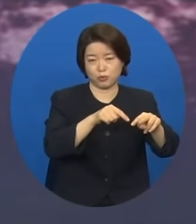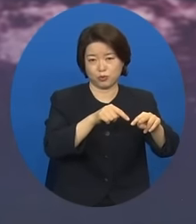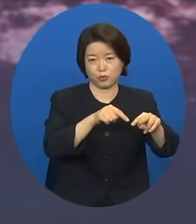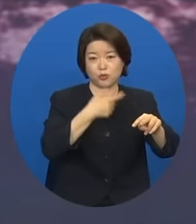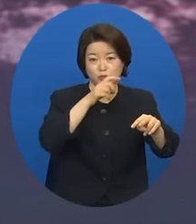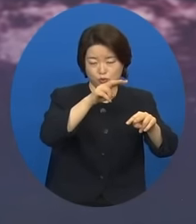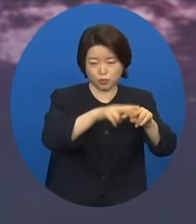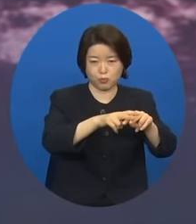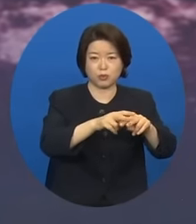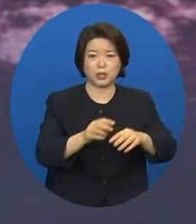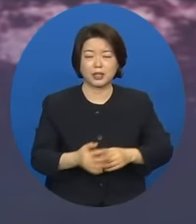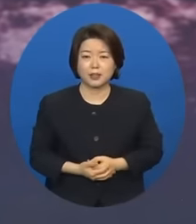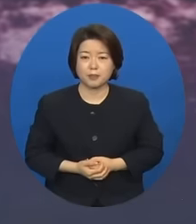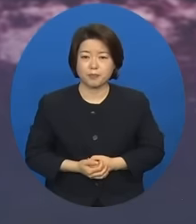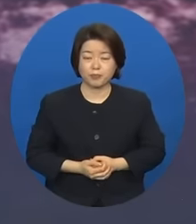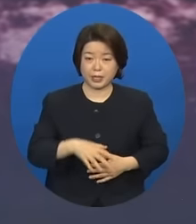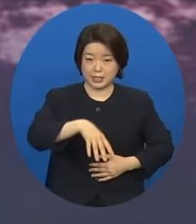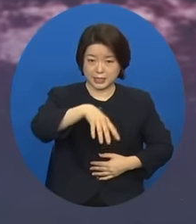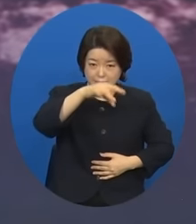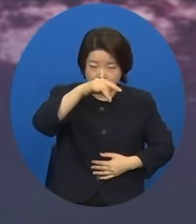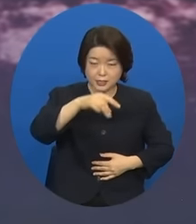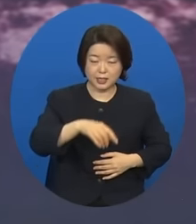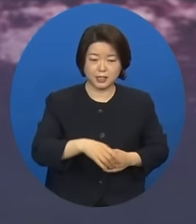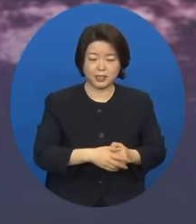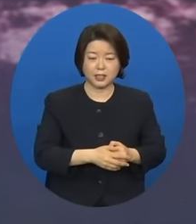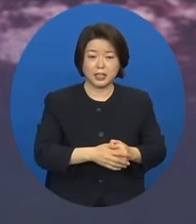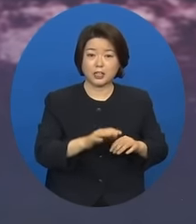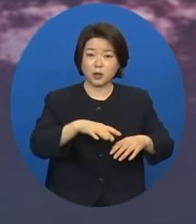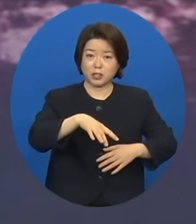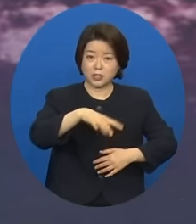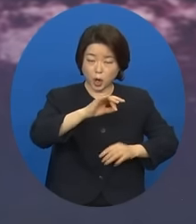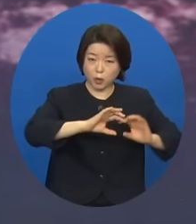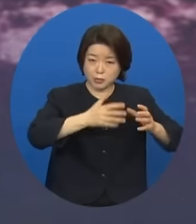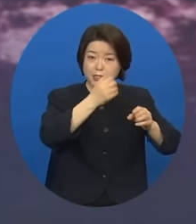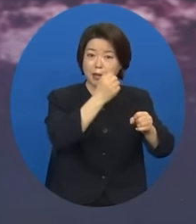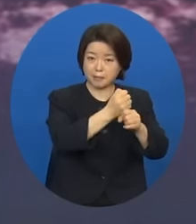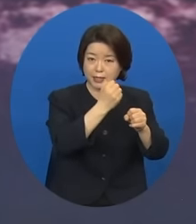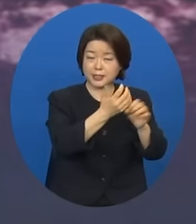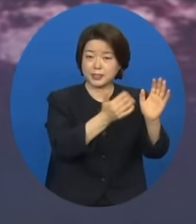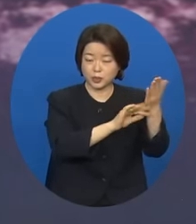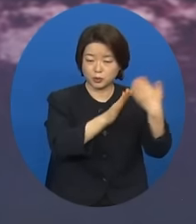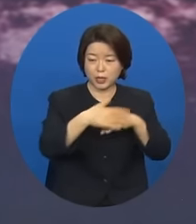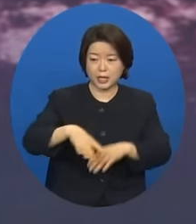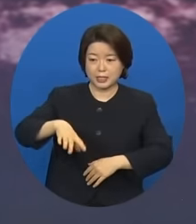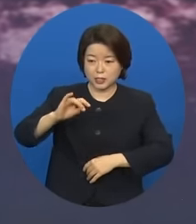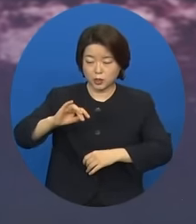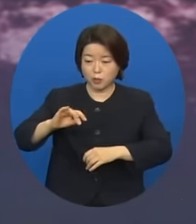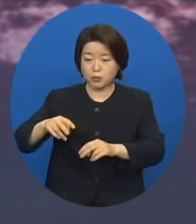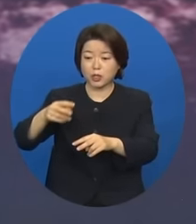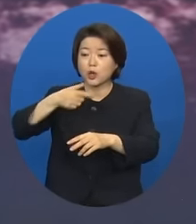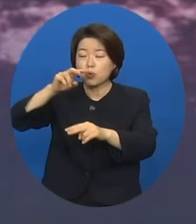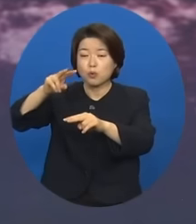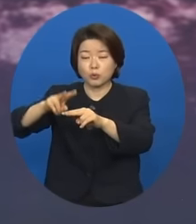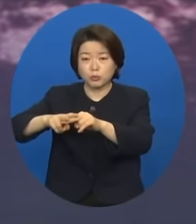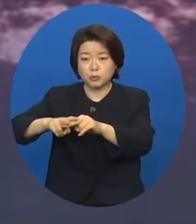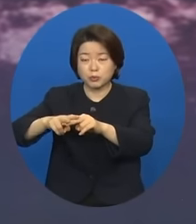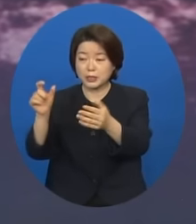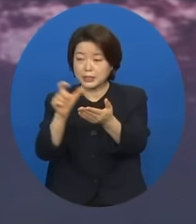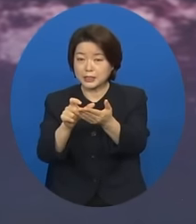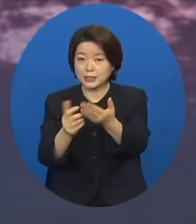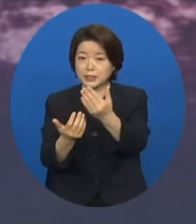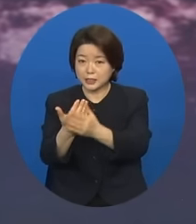중요성이 창세기에서이 창조 사건 이후로 처음으로 우물에 대한 이야기가 나오는 것이 어디냐면 우리가 다루진